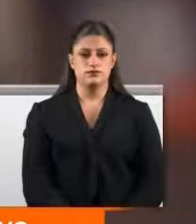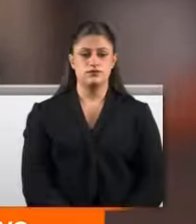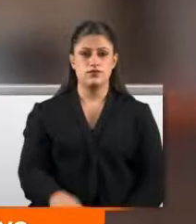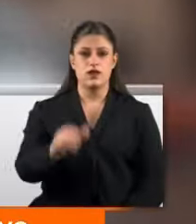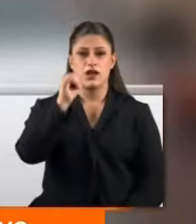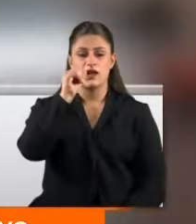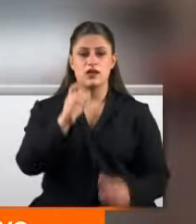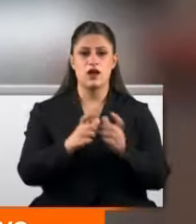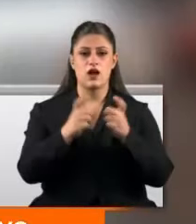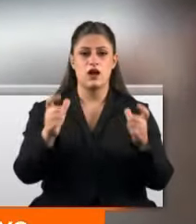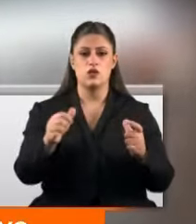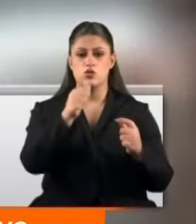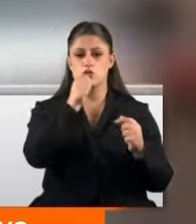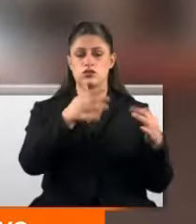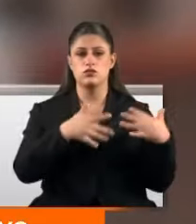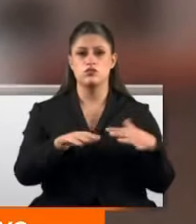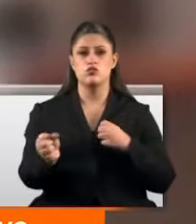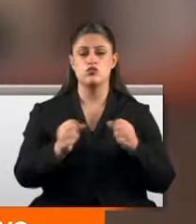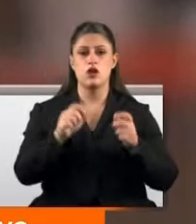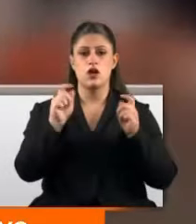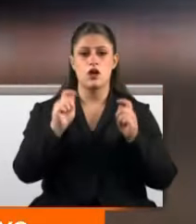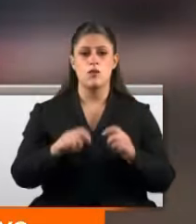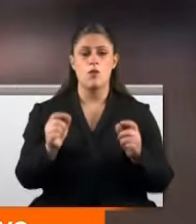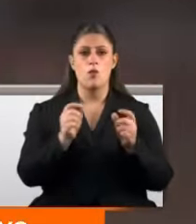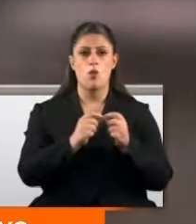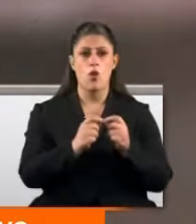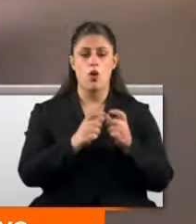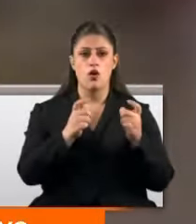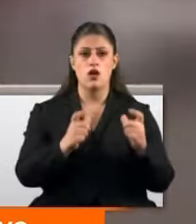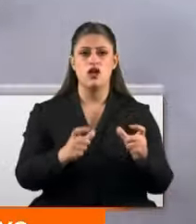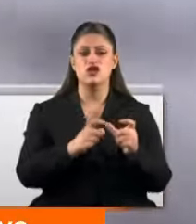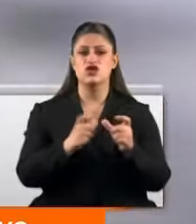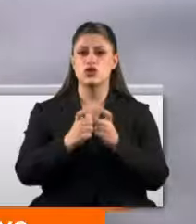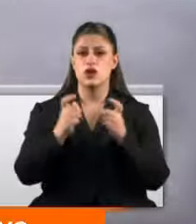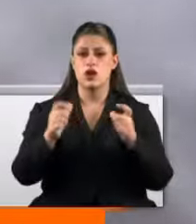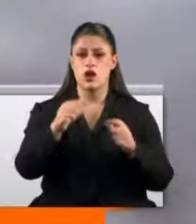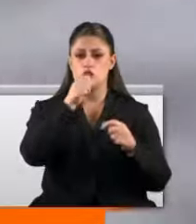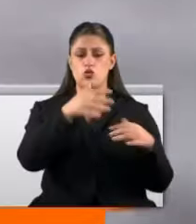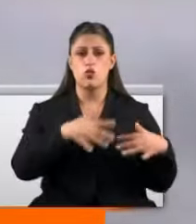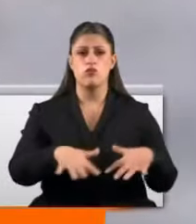İtalya sel felaketiyle boğuşuyor, Bologna ve Sicilya su altında.